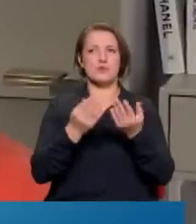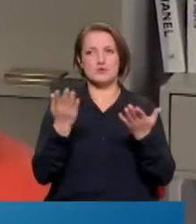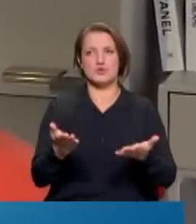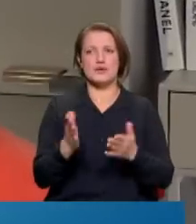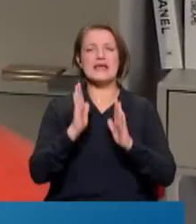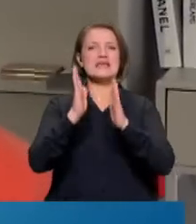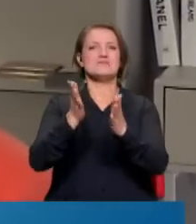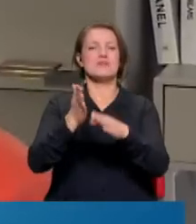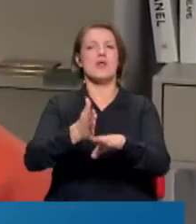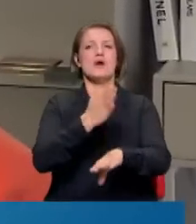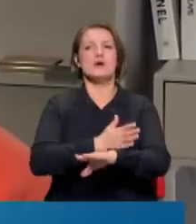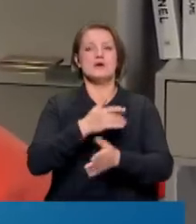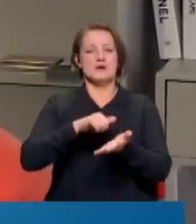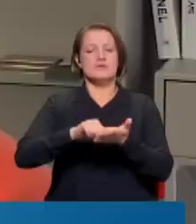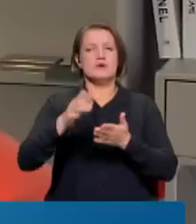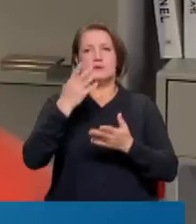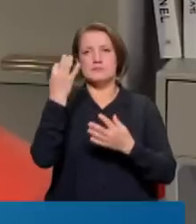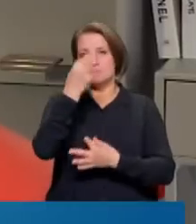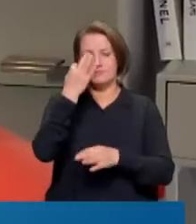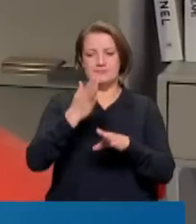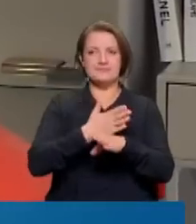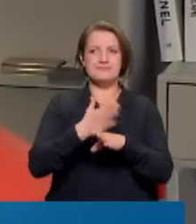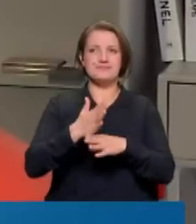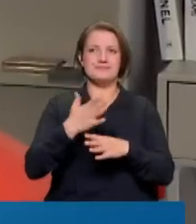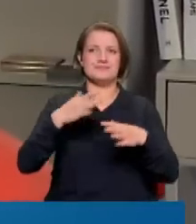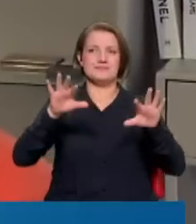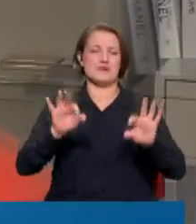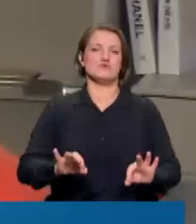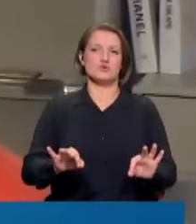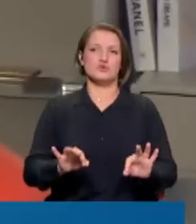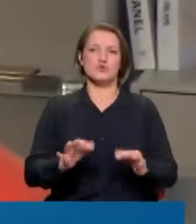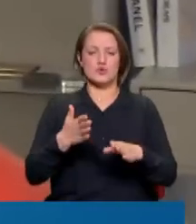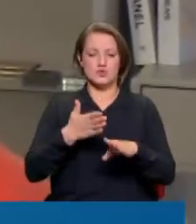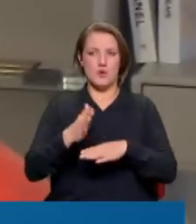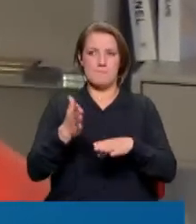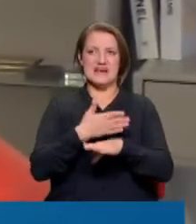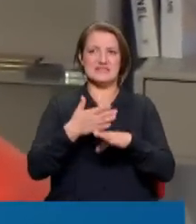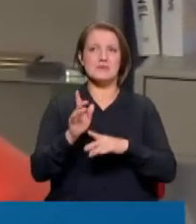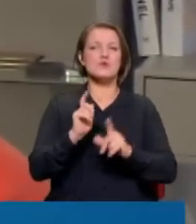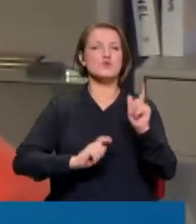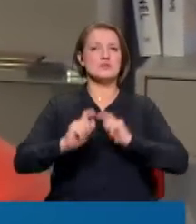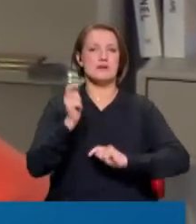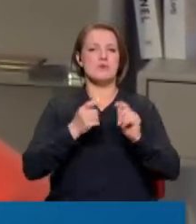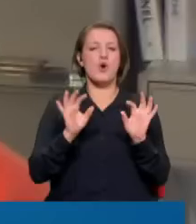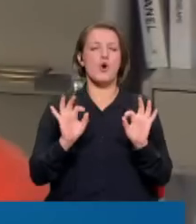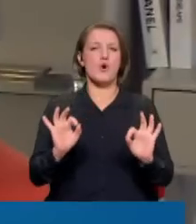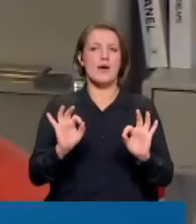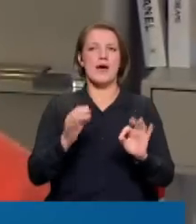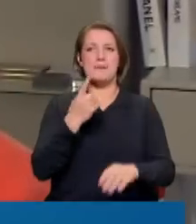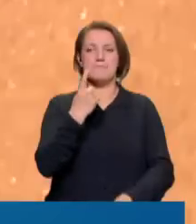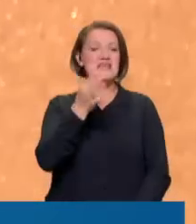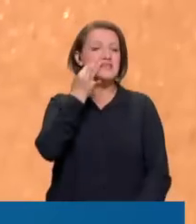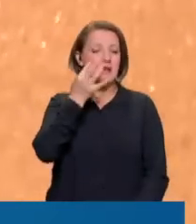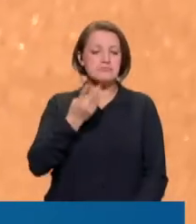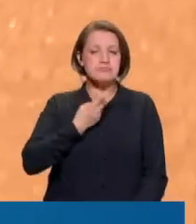İşe gitmeden önce bütün Makyaj malzemeleriyle birlikte günü başlatıyoruz aslında Doğru ürünleri kullanmayı çok önemsiyorum çünkü bir tane